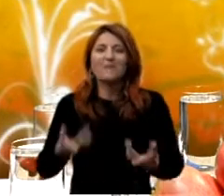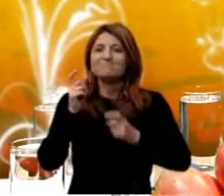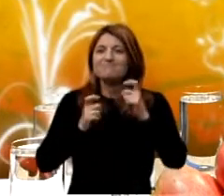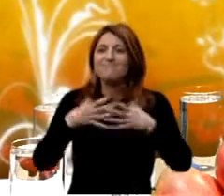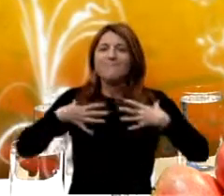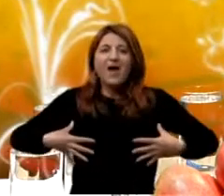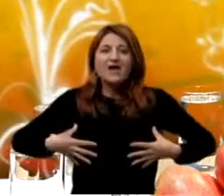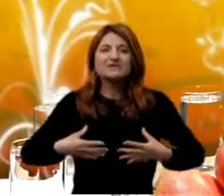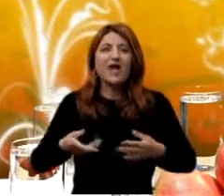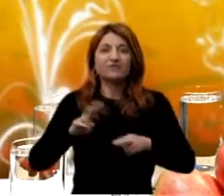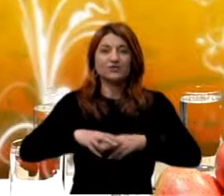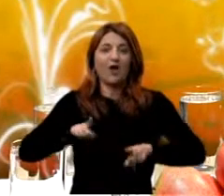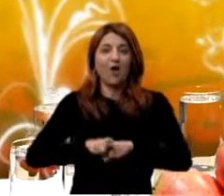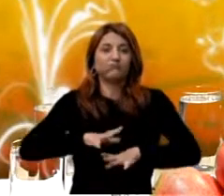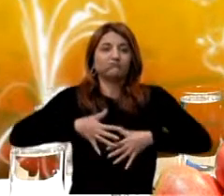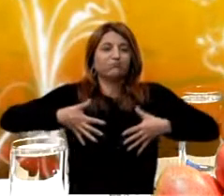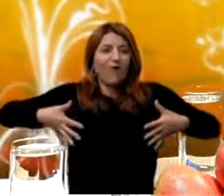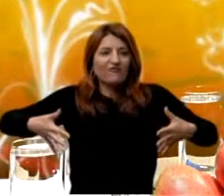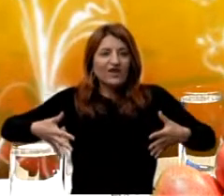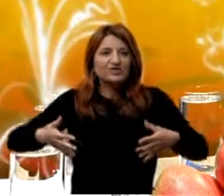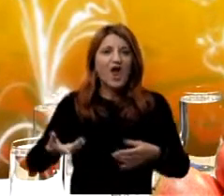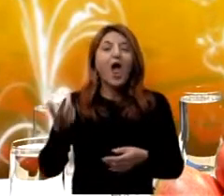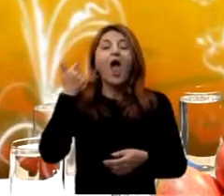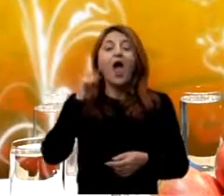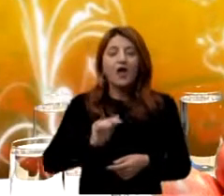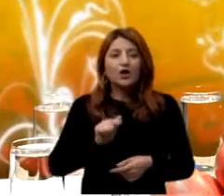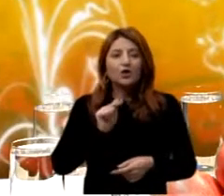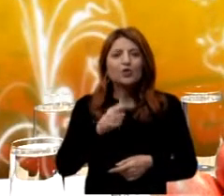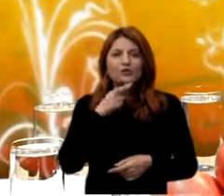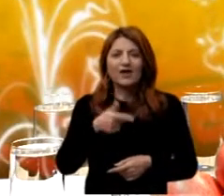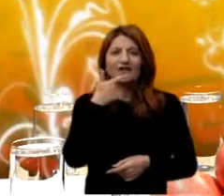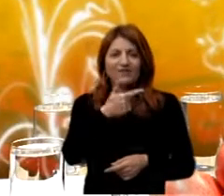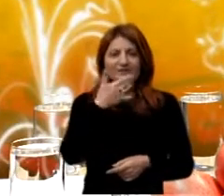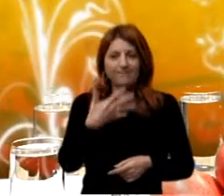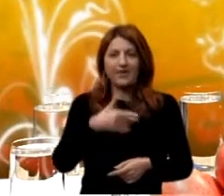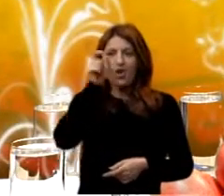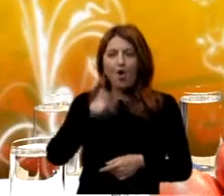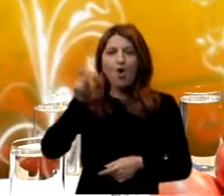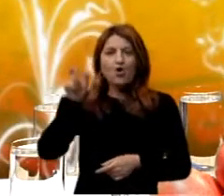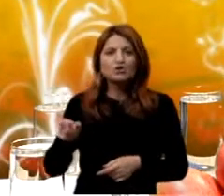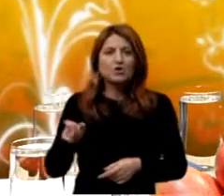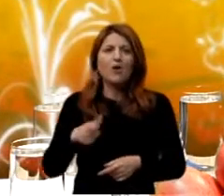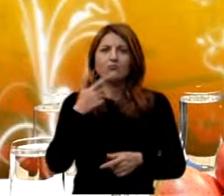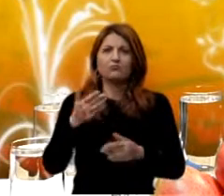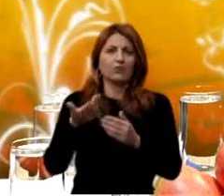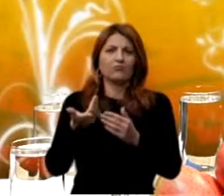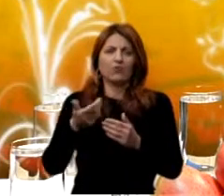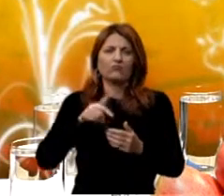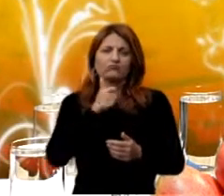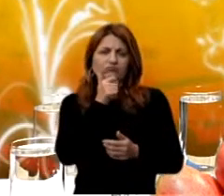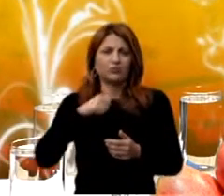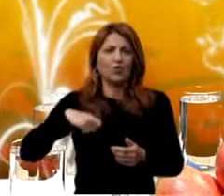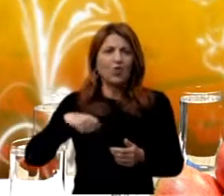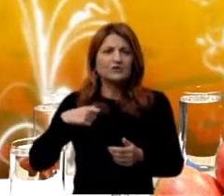tijela, najčešće se povećava. Međutim, on ovdje uvodi da je 25 osoba takozvano vrlo visoke dobi